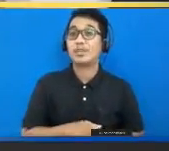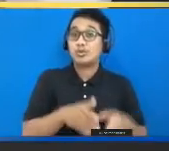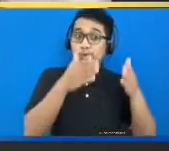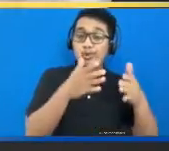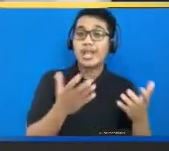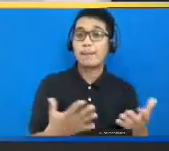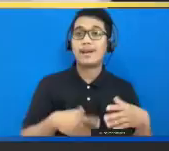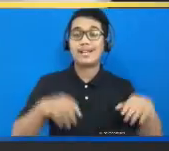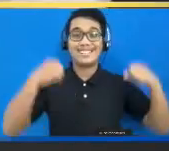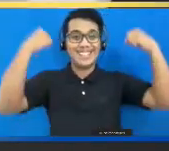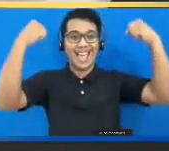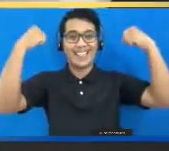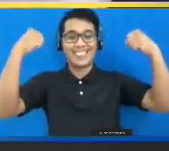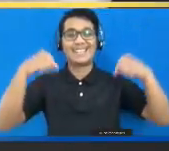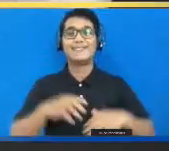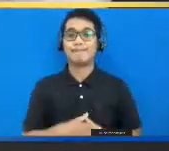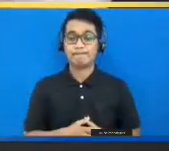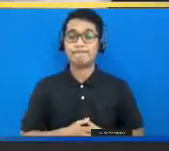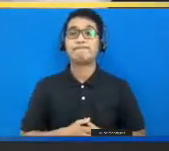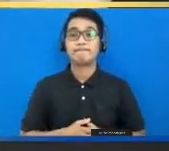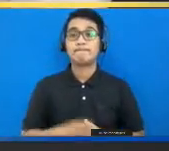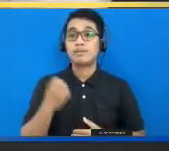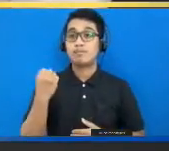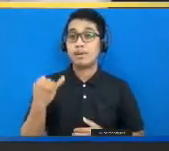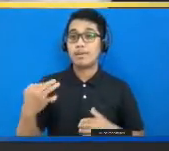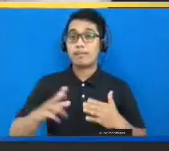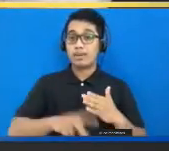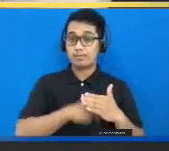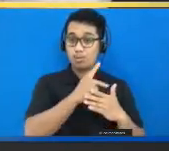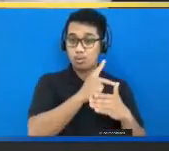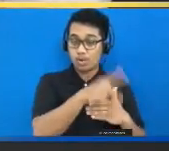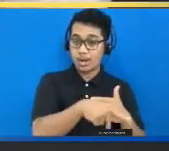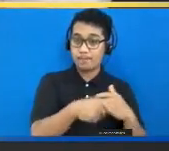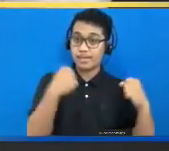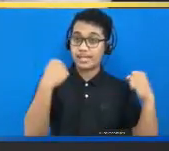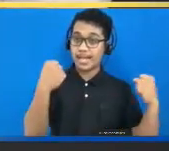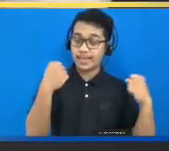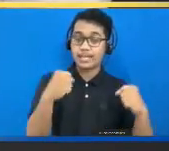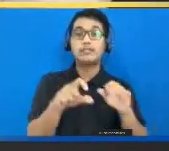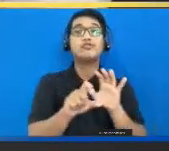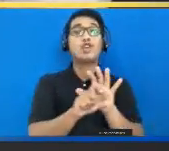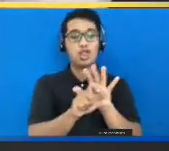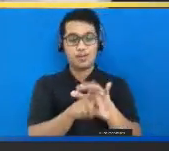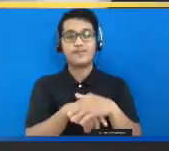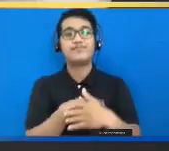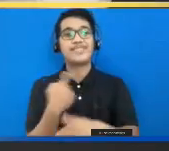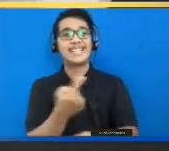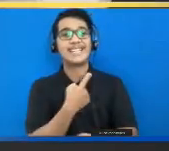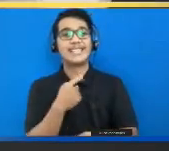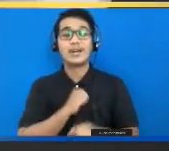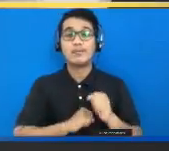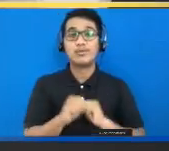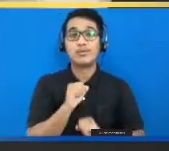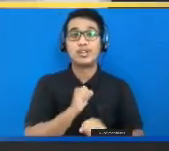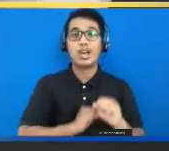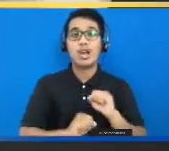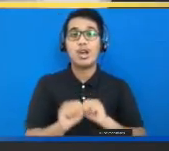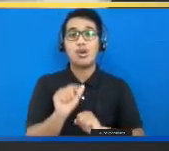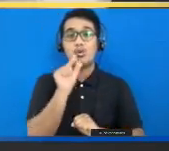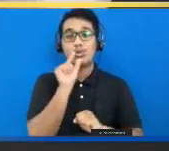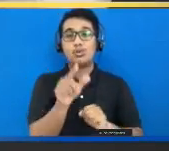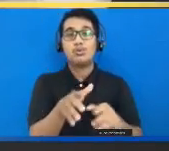dan beberapa program kesehatan misalnya kita juga perusahaan pemegang hak